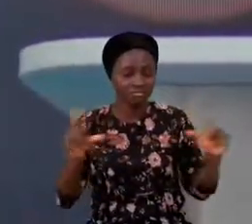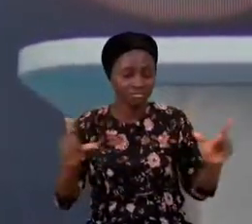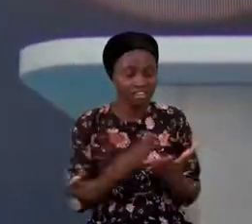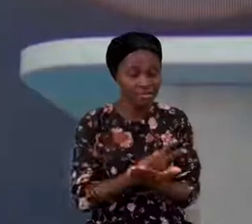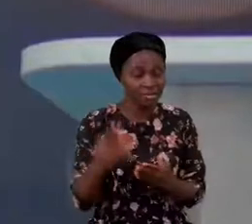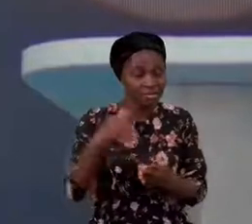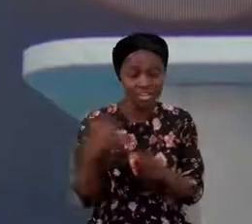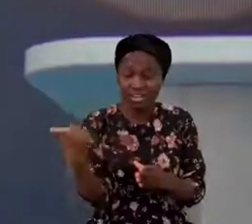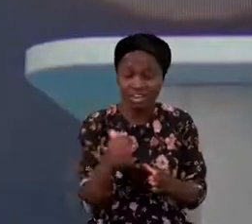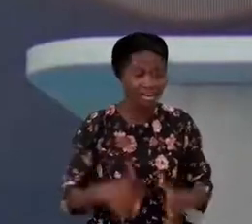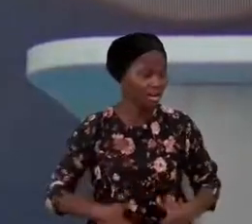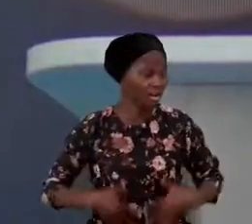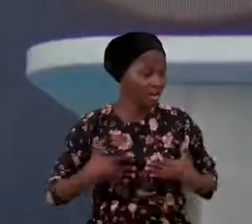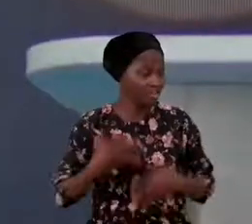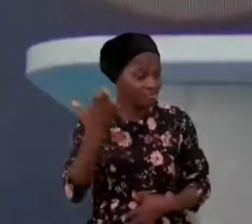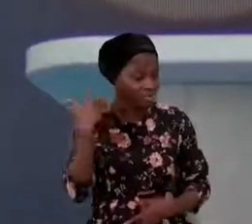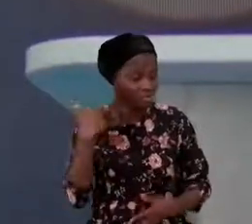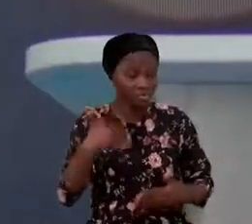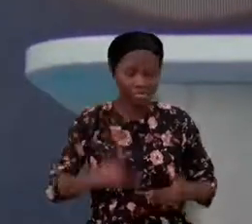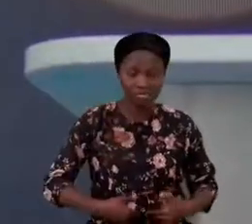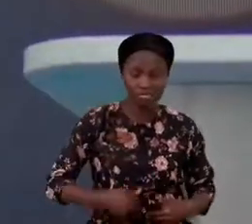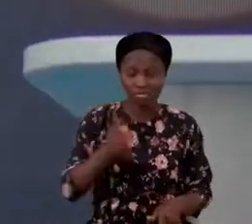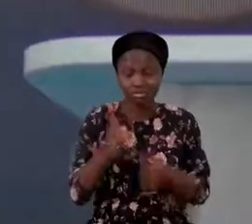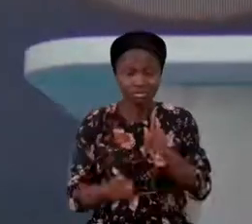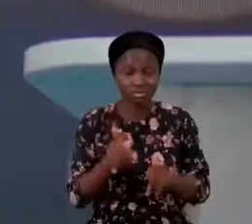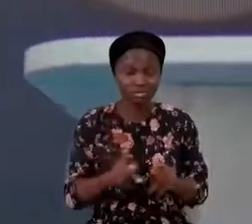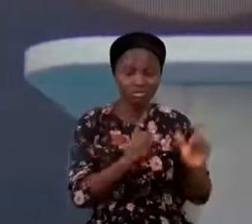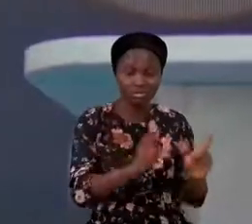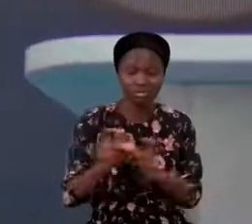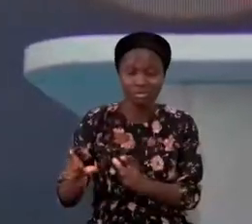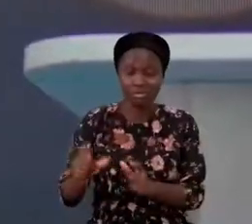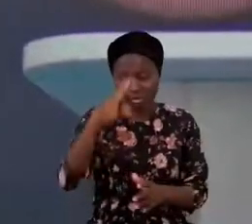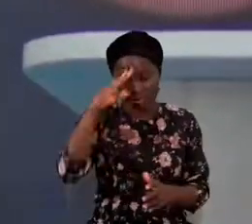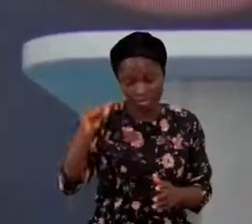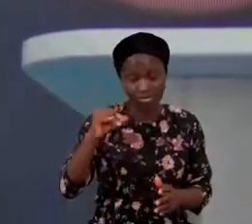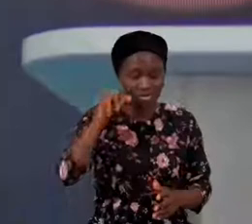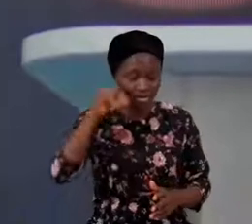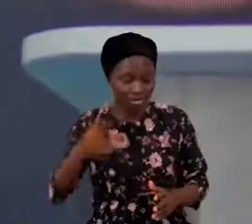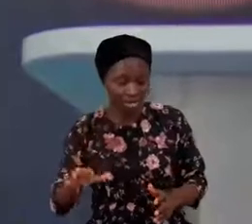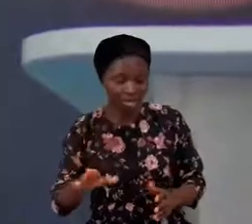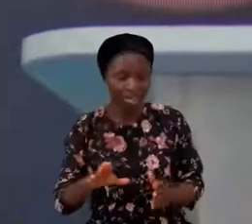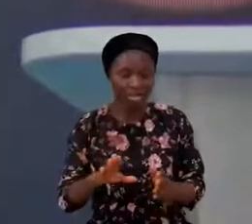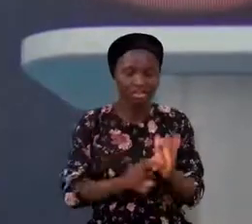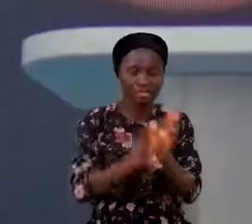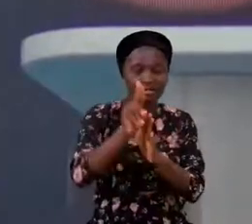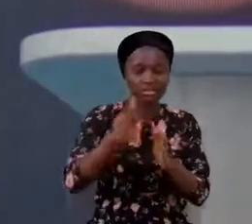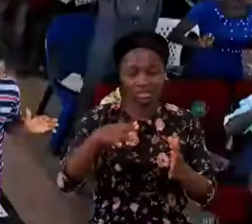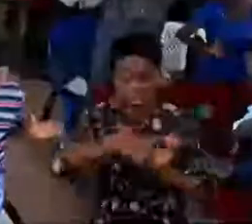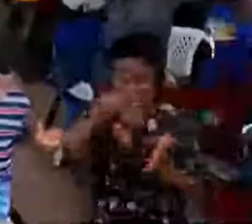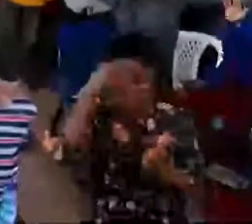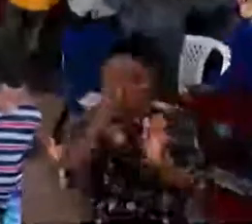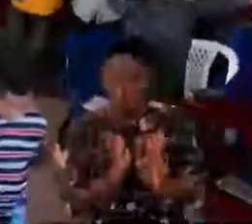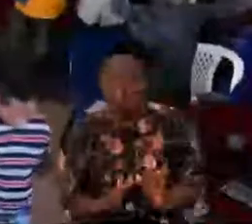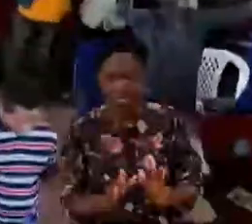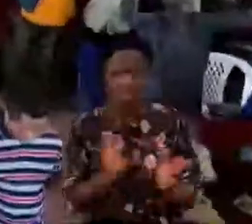élèves, étudiants, élèves des collèges, jeunes adultes, efface l'échec de chaque vie au